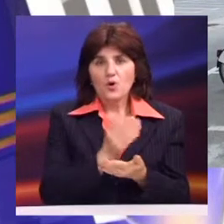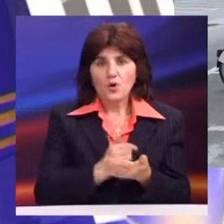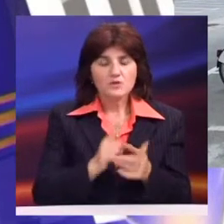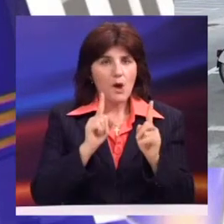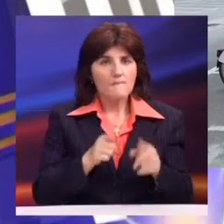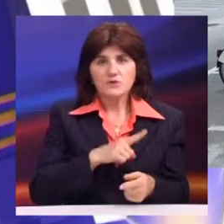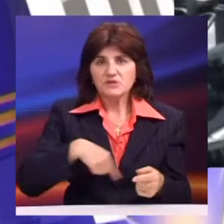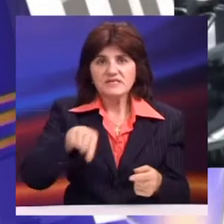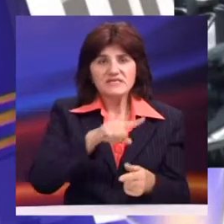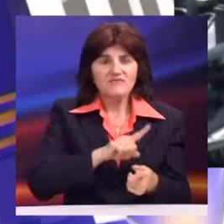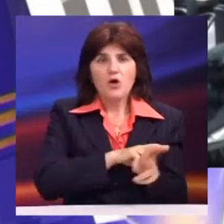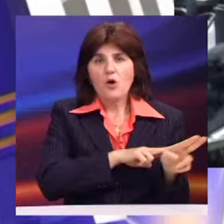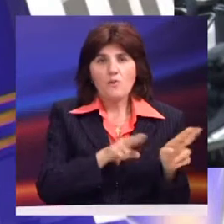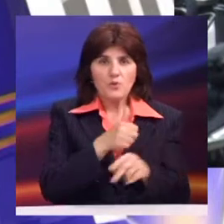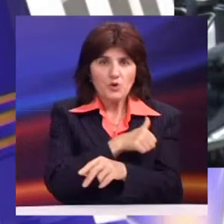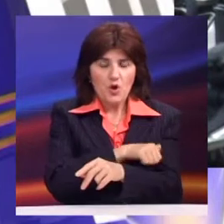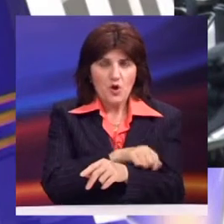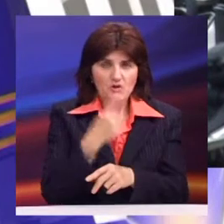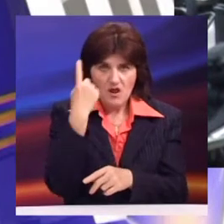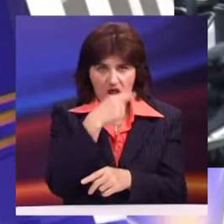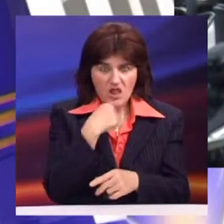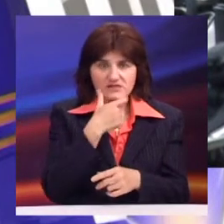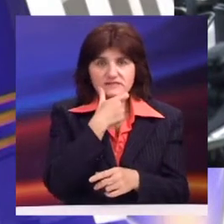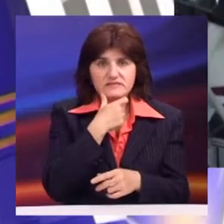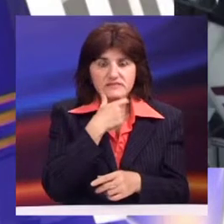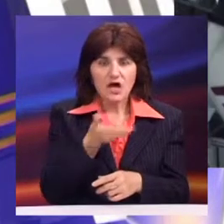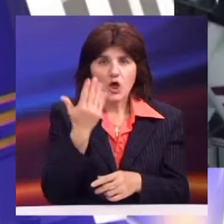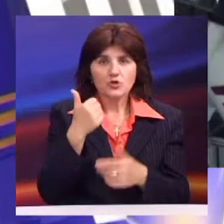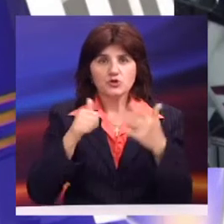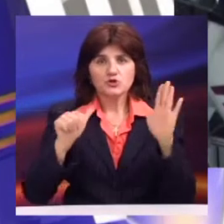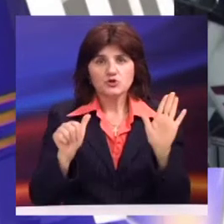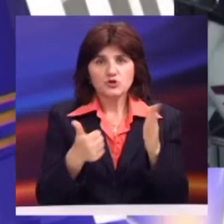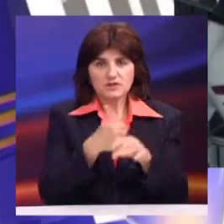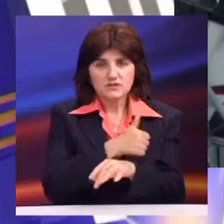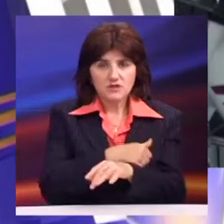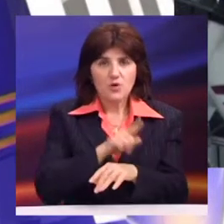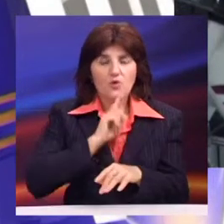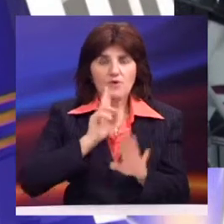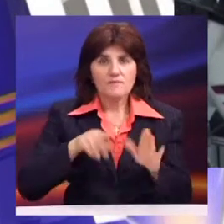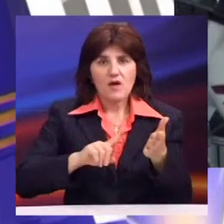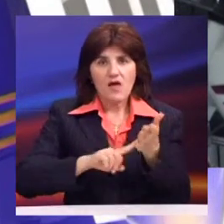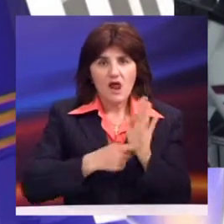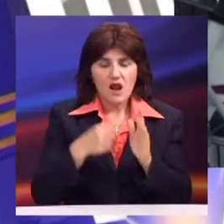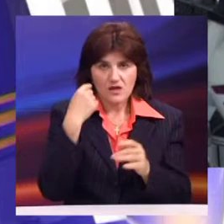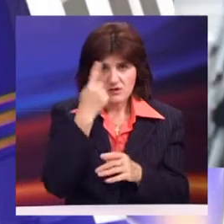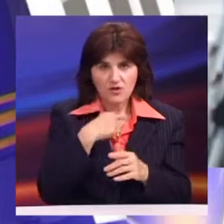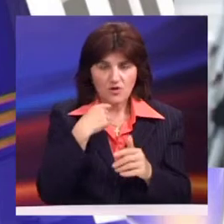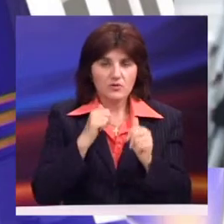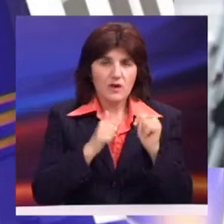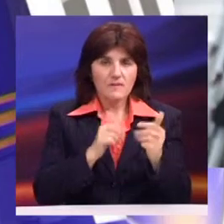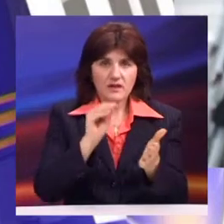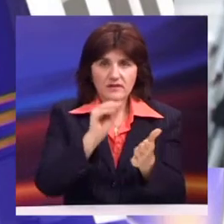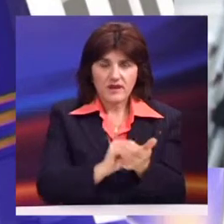može postati svako punoletno lice kao i lice starije od 16 godina koje se uz ličnu kartu i u pratnji punoletne